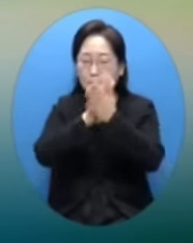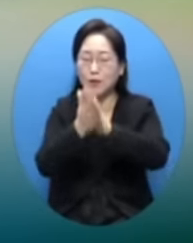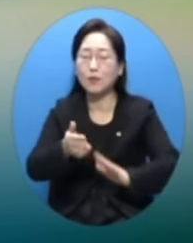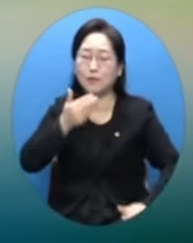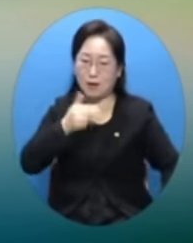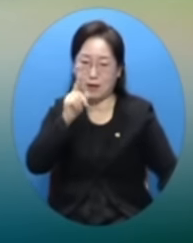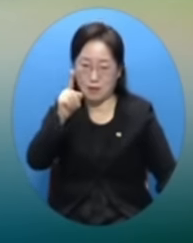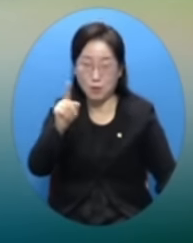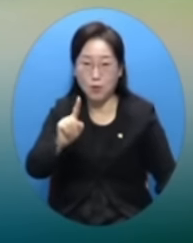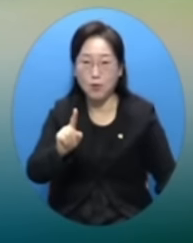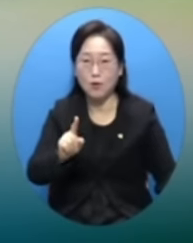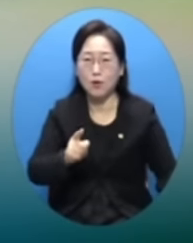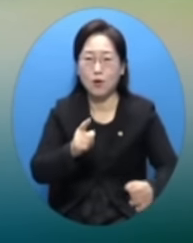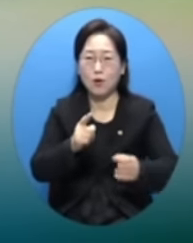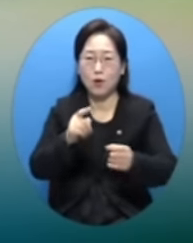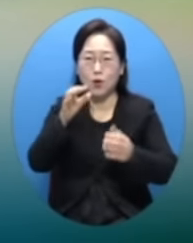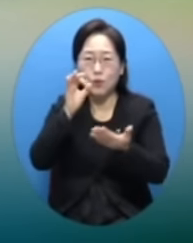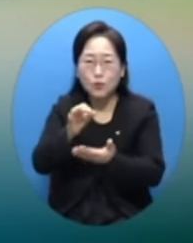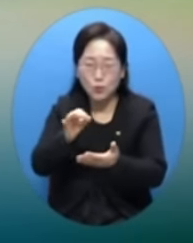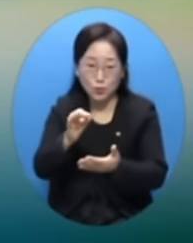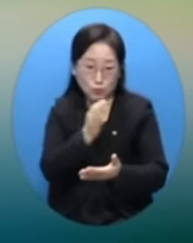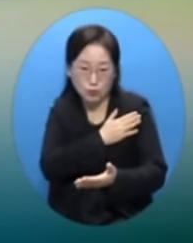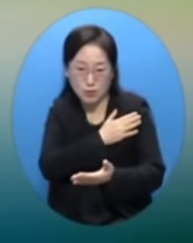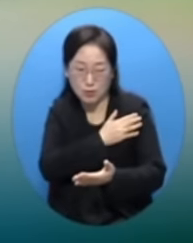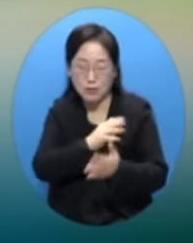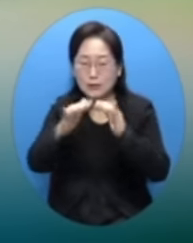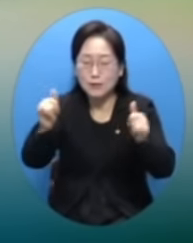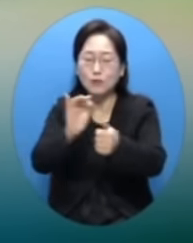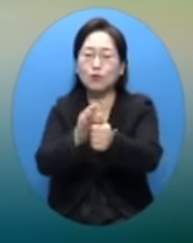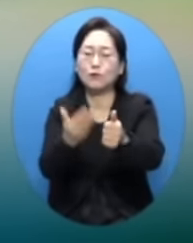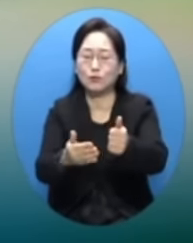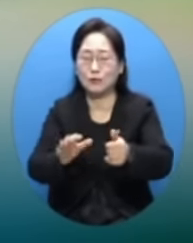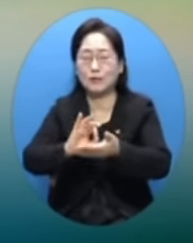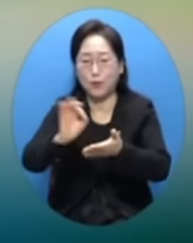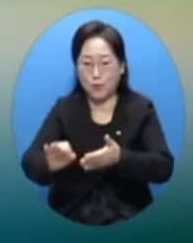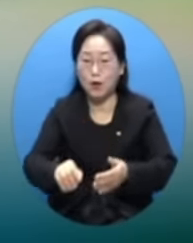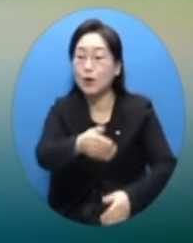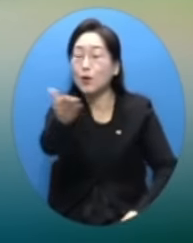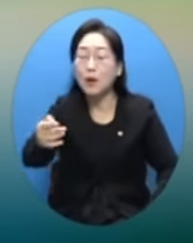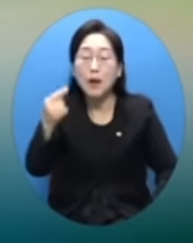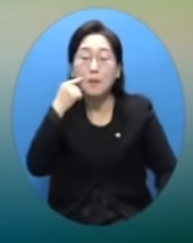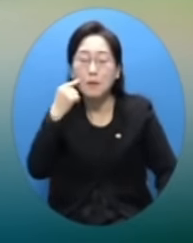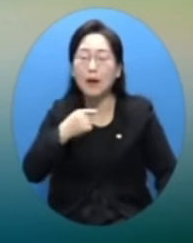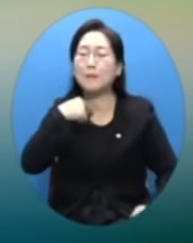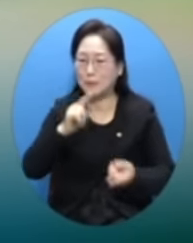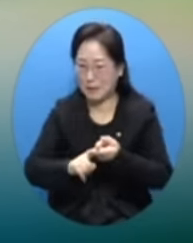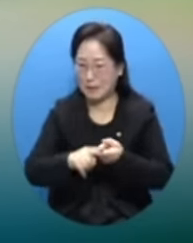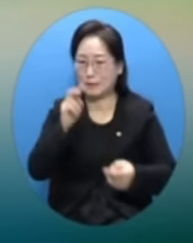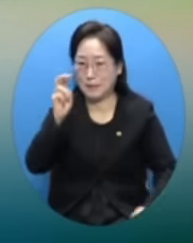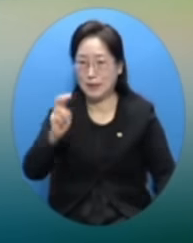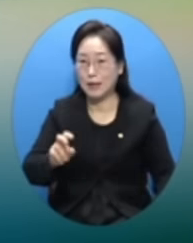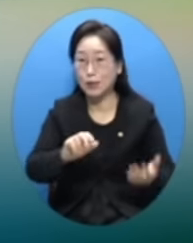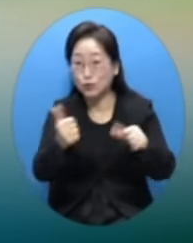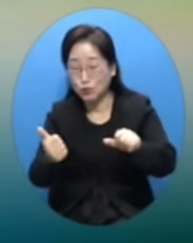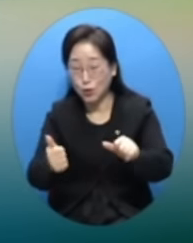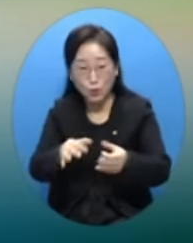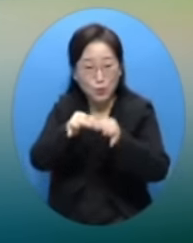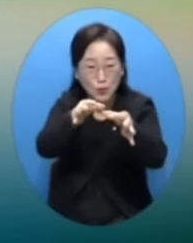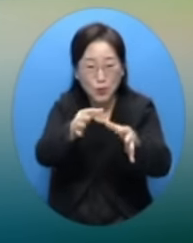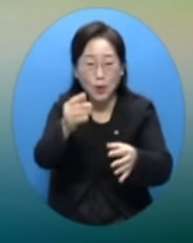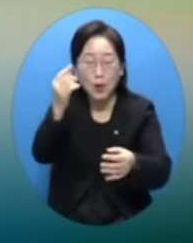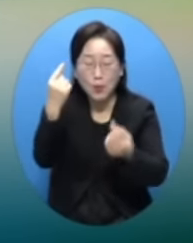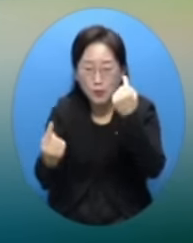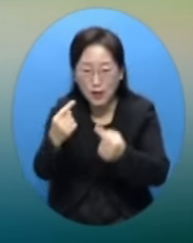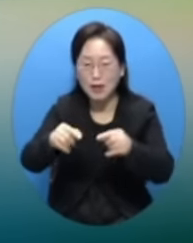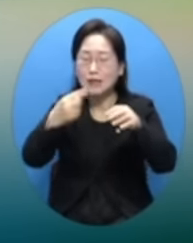불을 사람들을 도데 써야 한다는 것이다 여러분도 한번 해보면 마음에 들 것이다 게다가 죽어서 기부하는 것보다 살아